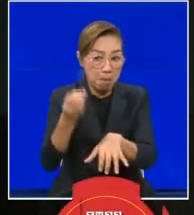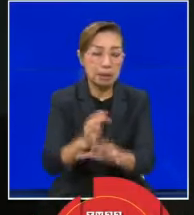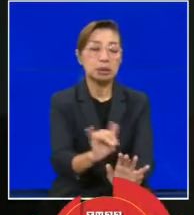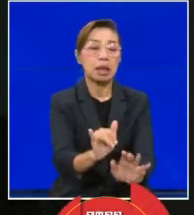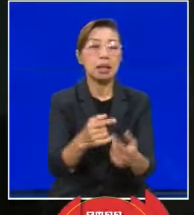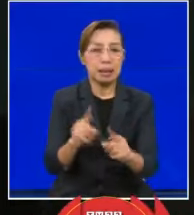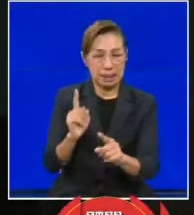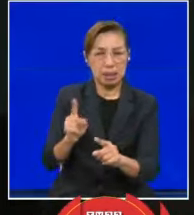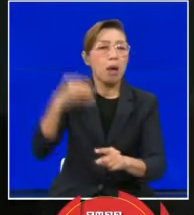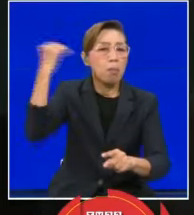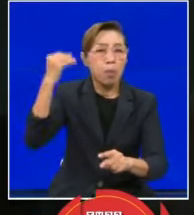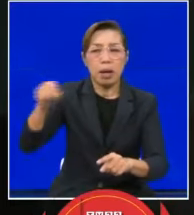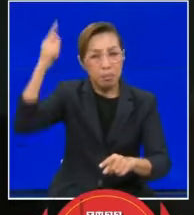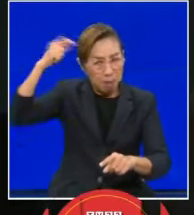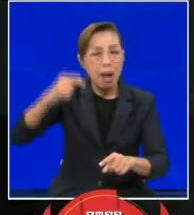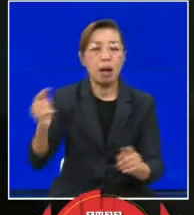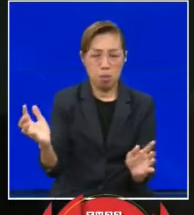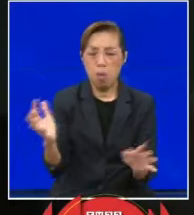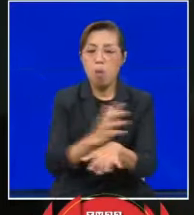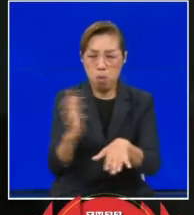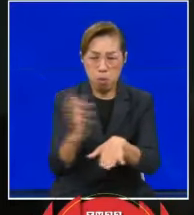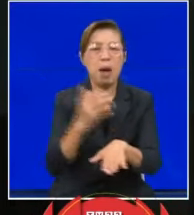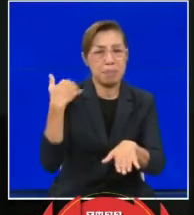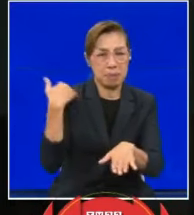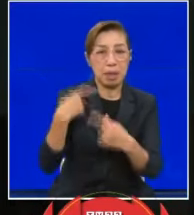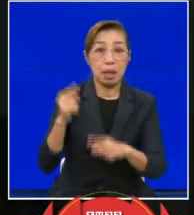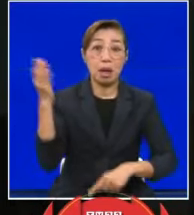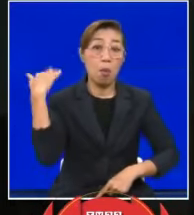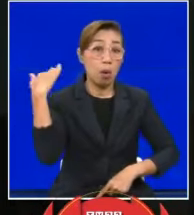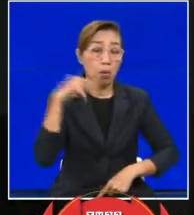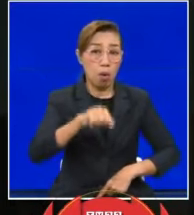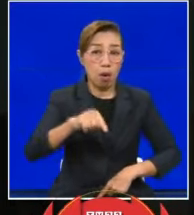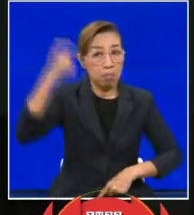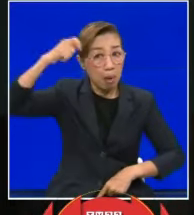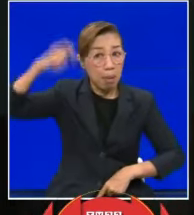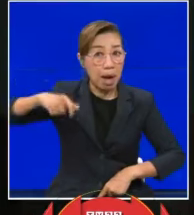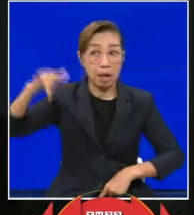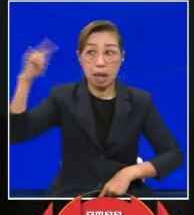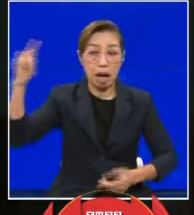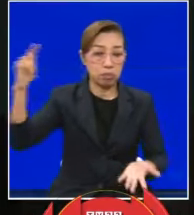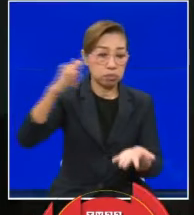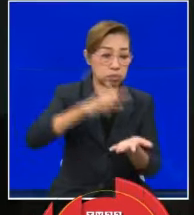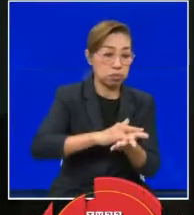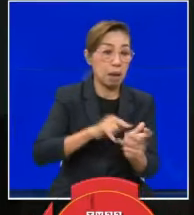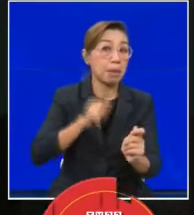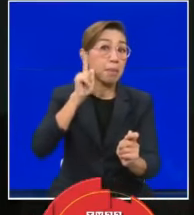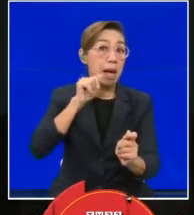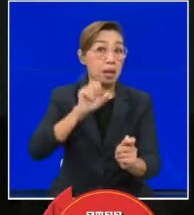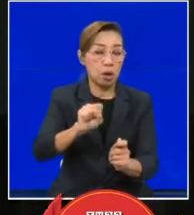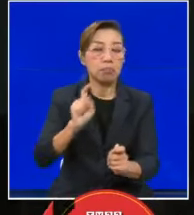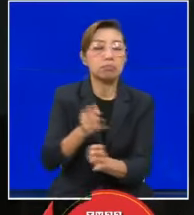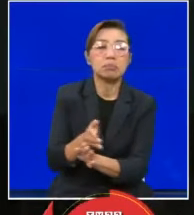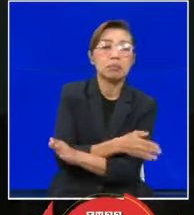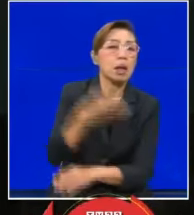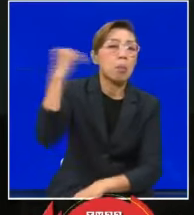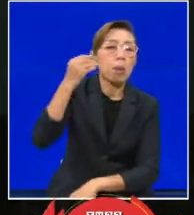คยเดินทางเข้ามาอยู่แล้วและที่เครื่องบินโดยสารจากเมียนมา1ลำไปจอดที่แม่สอดปกติเขาจะมีการมาขอจอดเป็นประจ